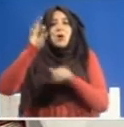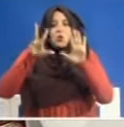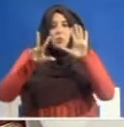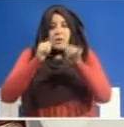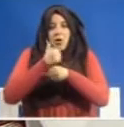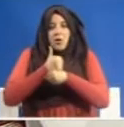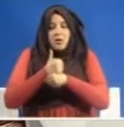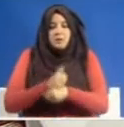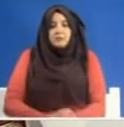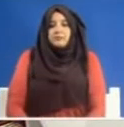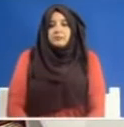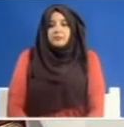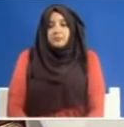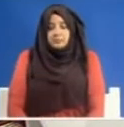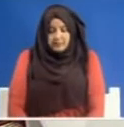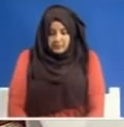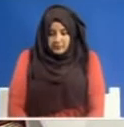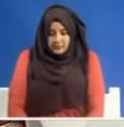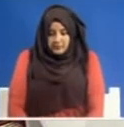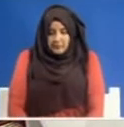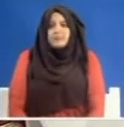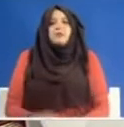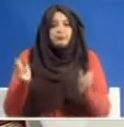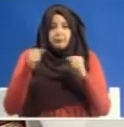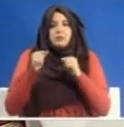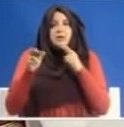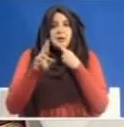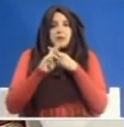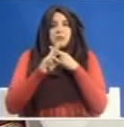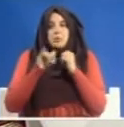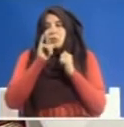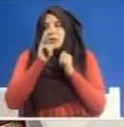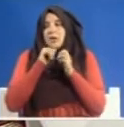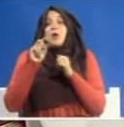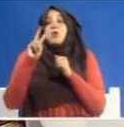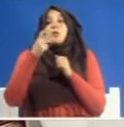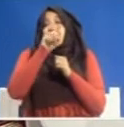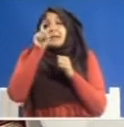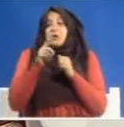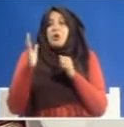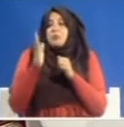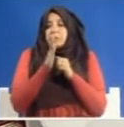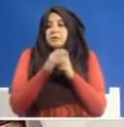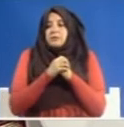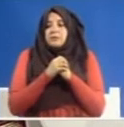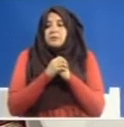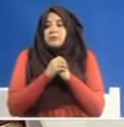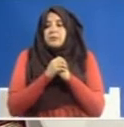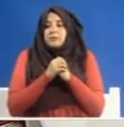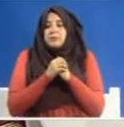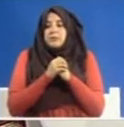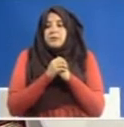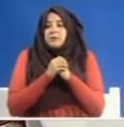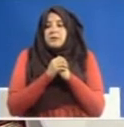يكبر. واضح ان شاء الله تسمعي الاجابه. عندك سؤال ثاني اخت حوريه؟ عندي سؤال واحد اخر. نعم عندي